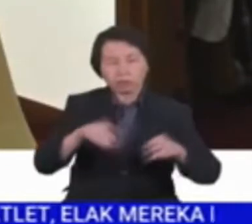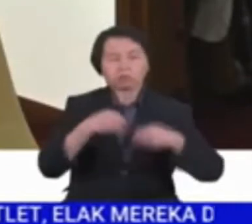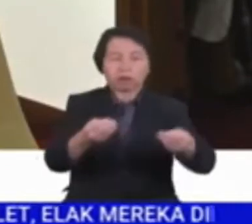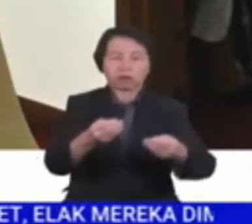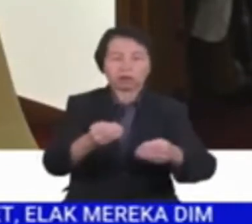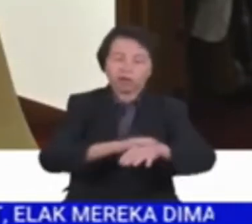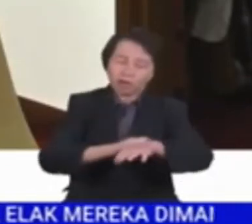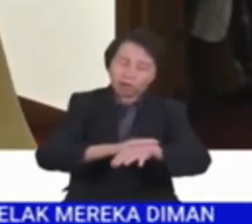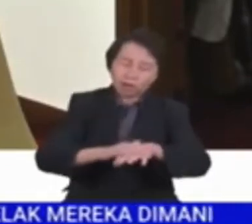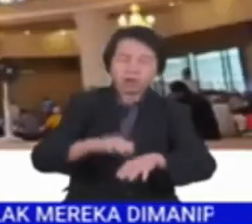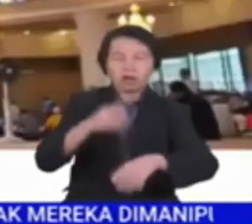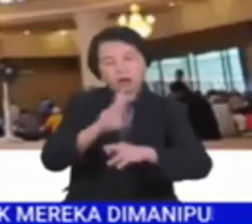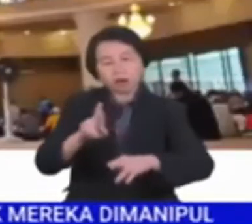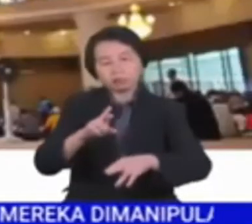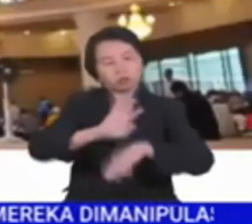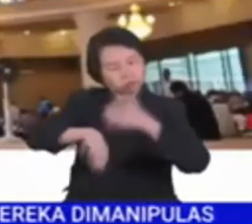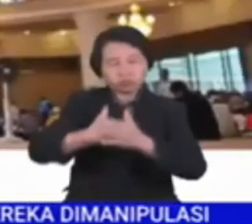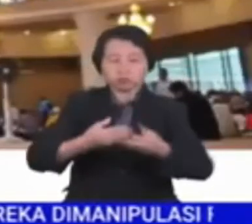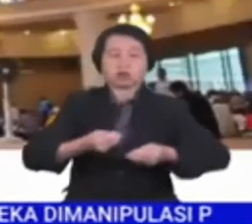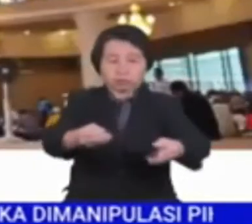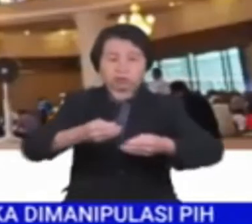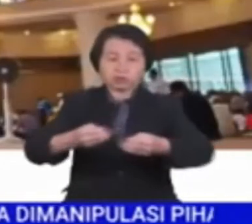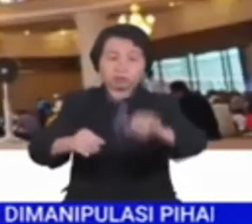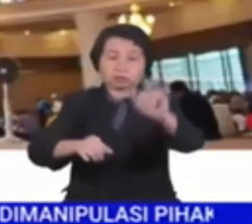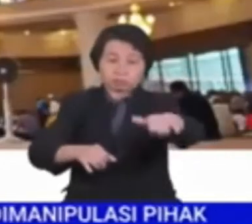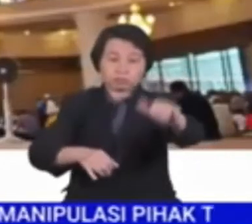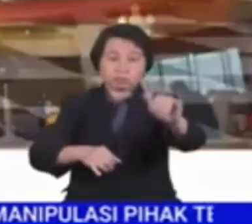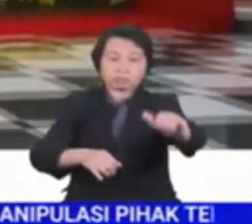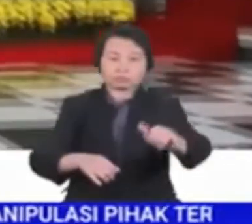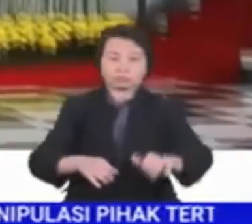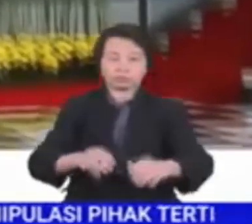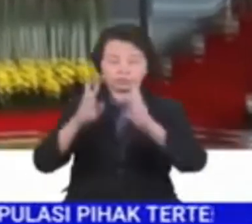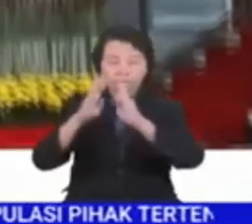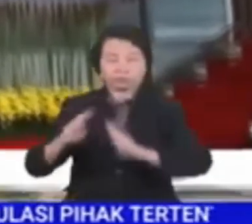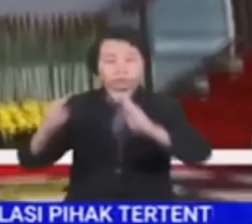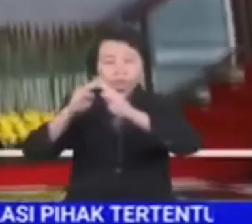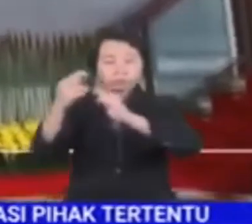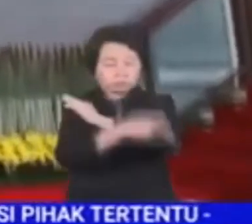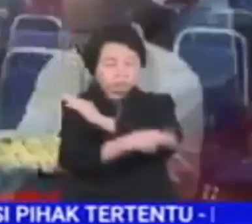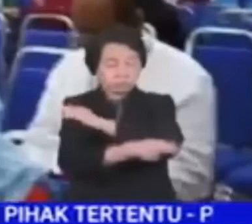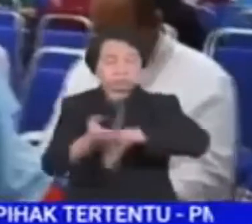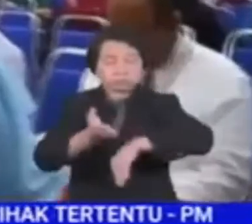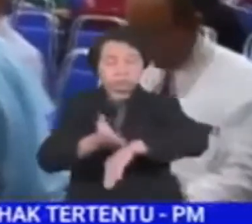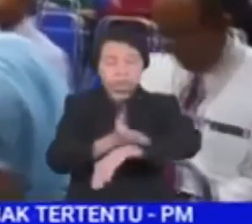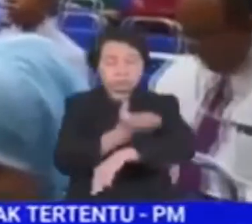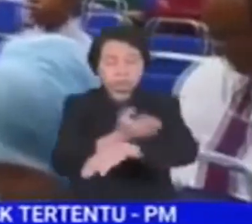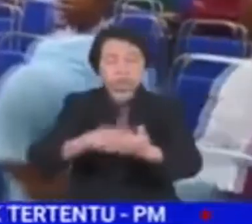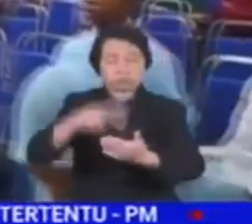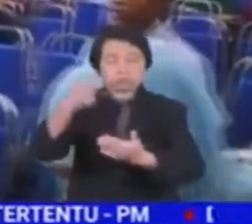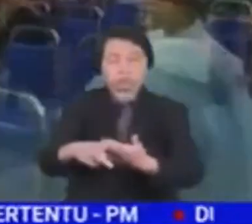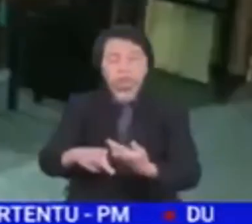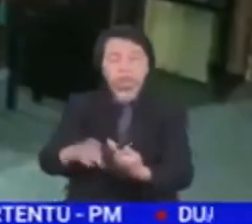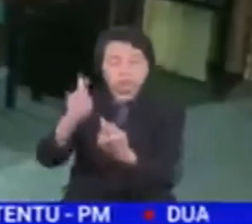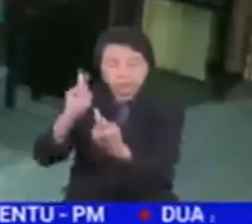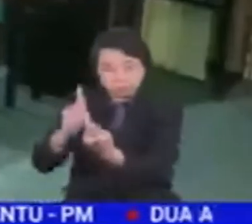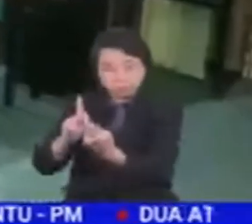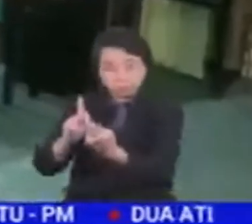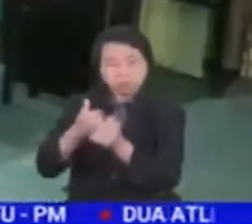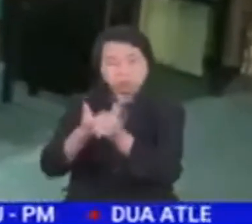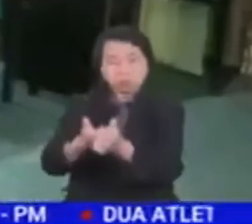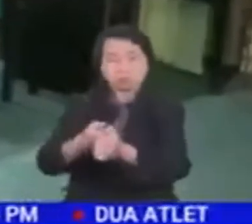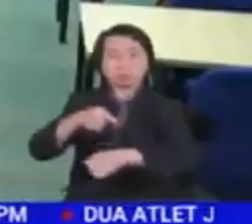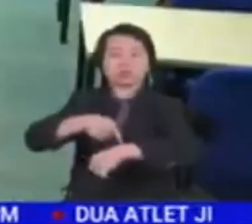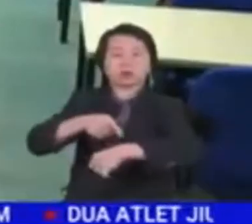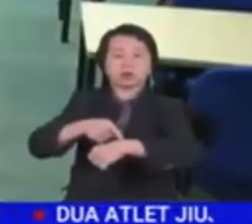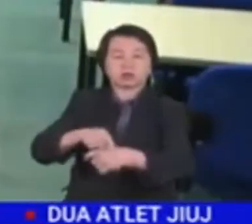bangsa, tak kira agama. Seiring era pendigitalan, Masjid Negara memperkasa program bersesuaian peredaran